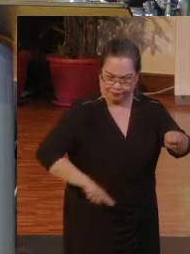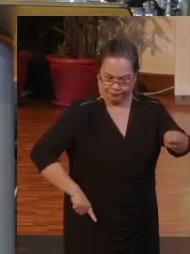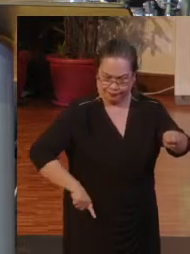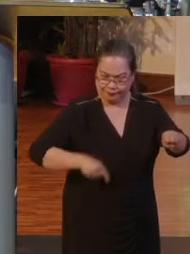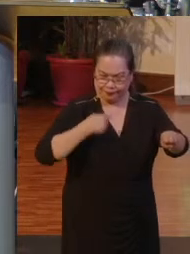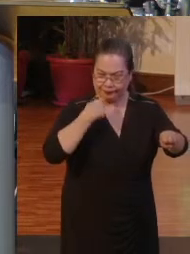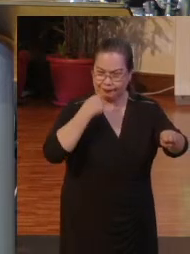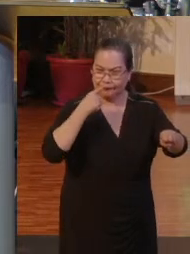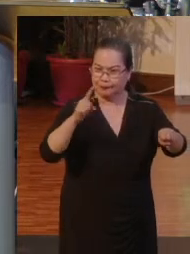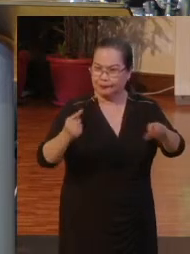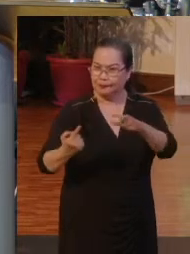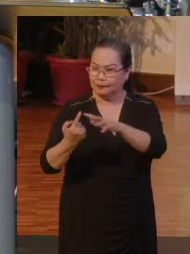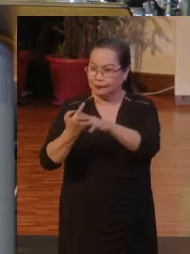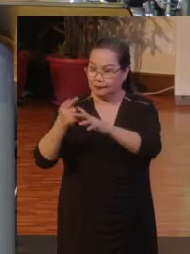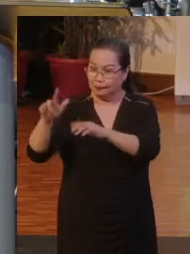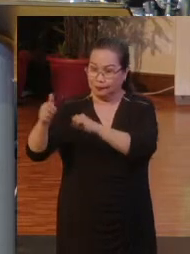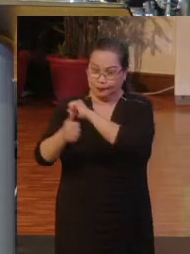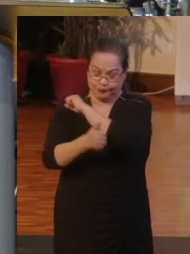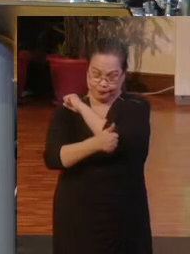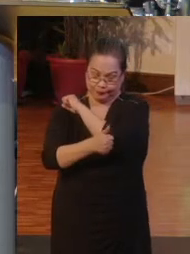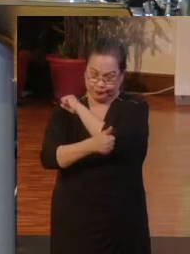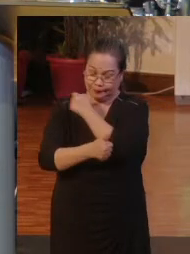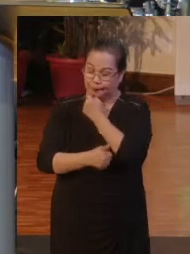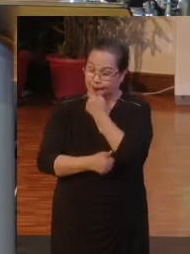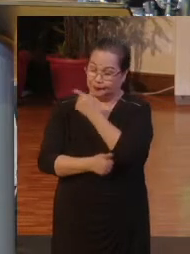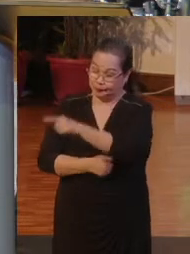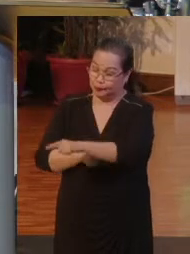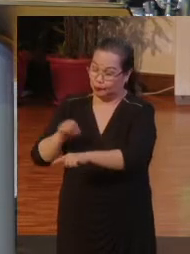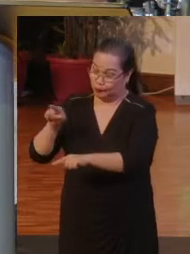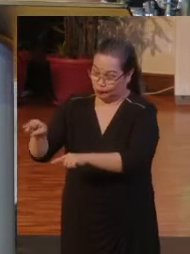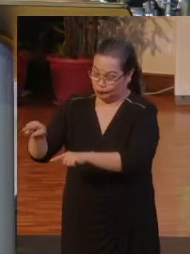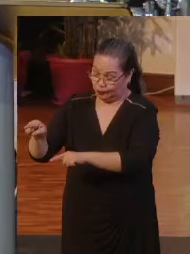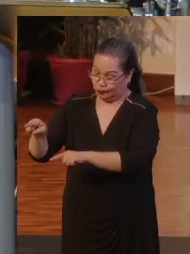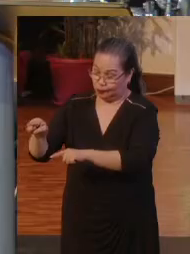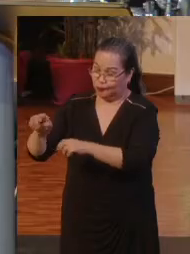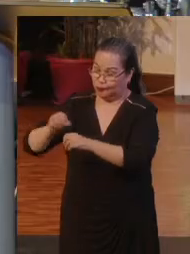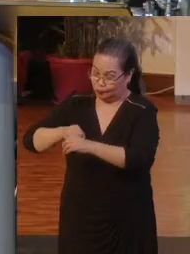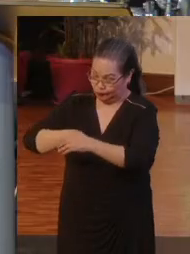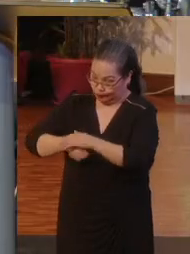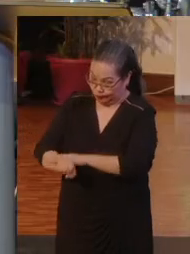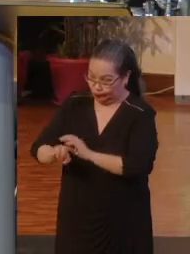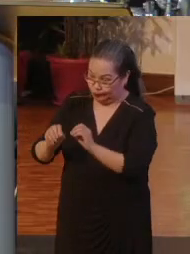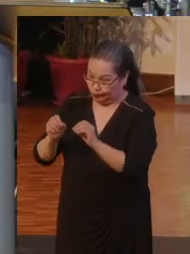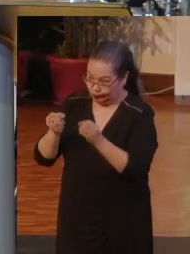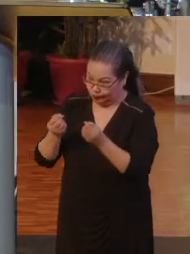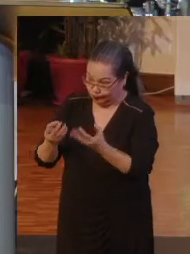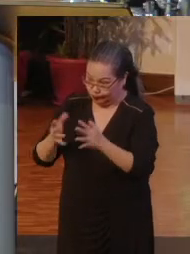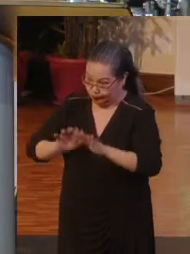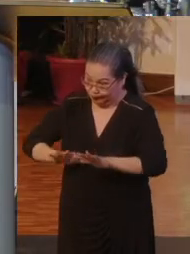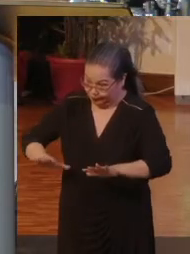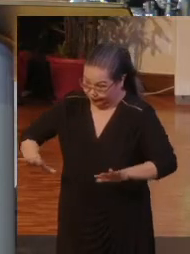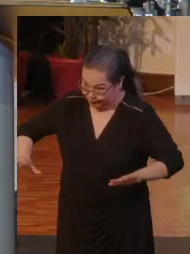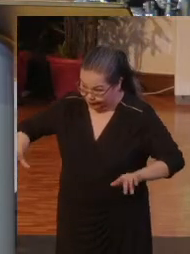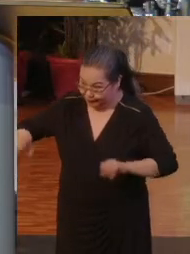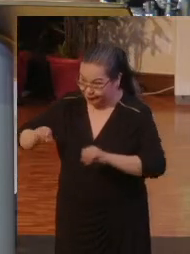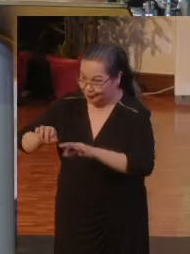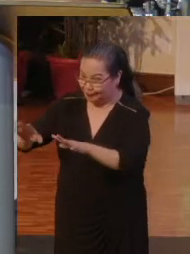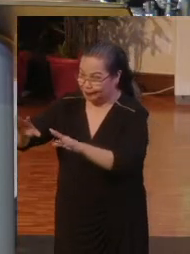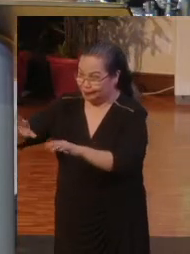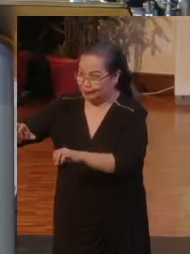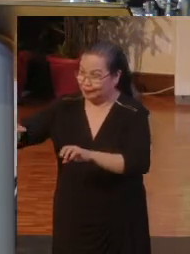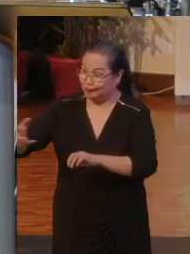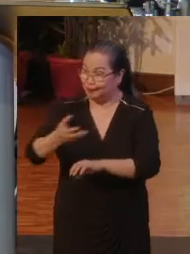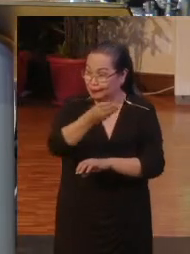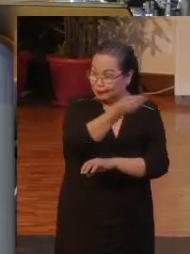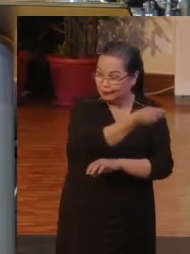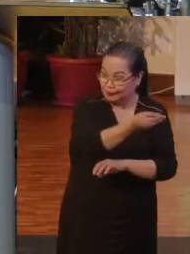Then the Lord appeared to Abraham and said to him, 'You to your offspring I will give this land.' So he built there an altar